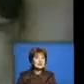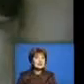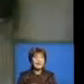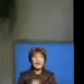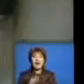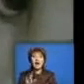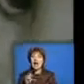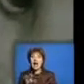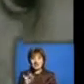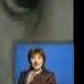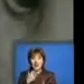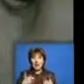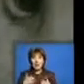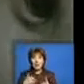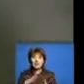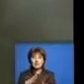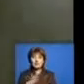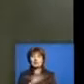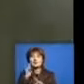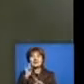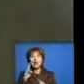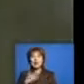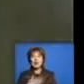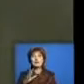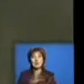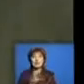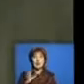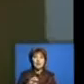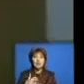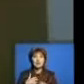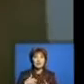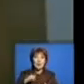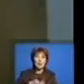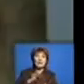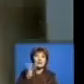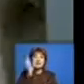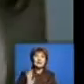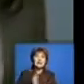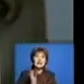Хайди стала звездой после фотосессии животных, опубликованной в немецкой газете «Бильд».